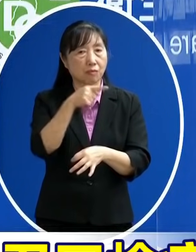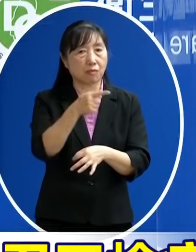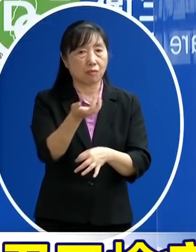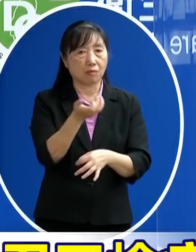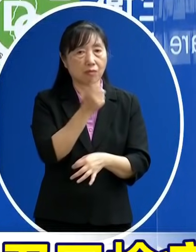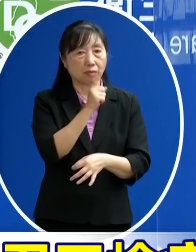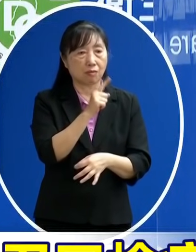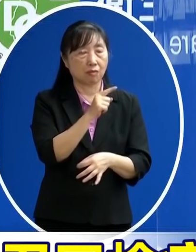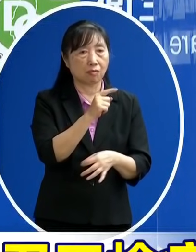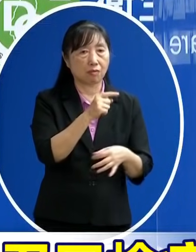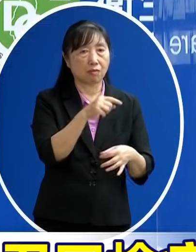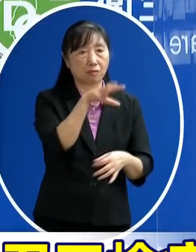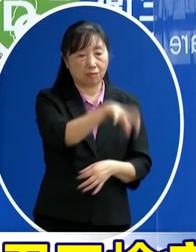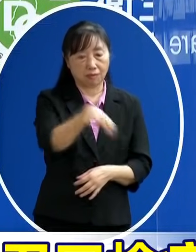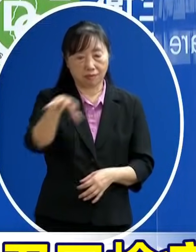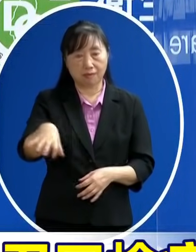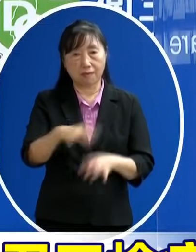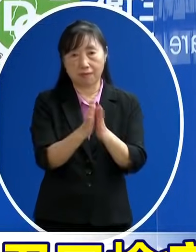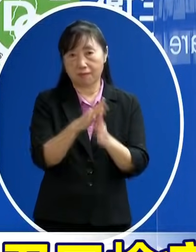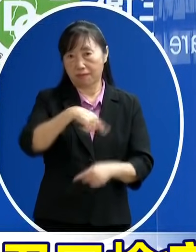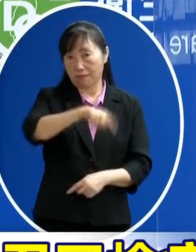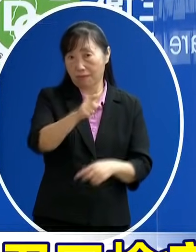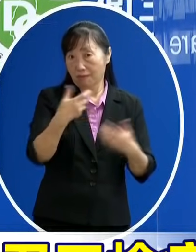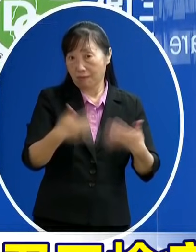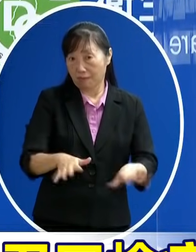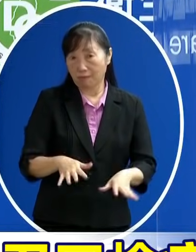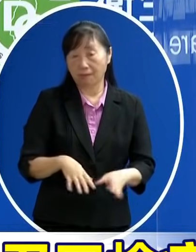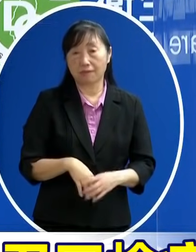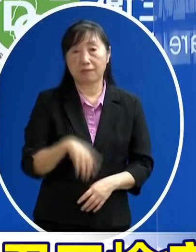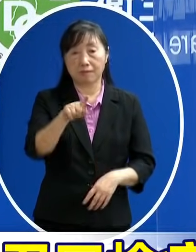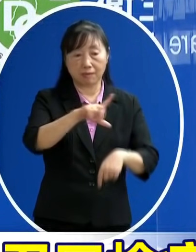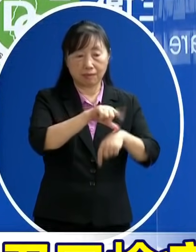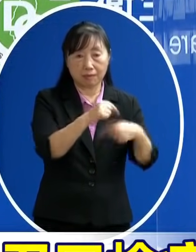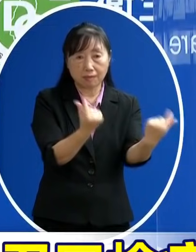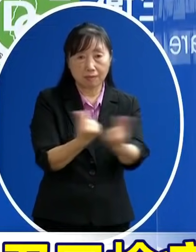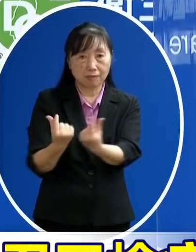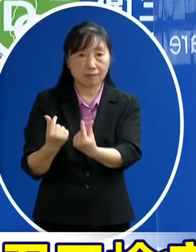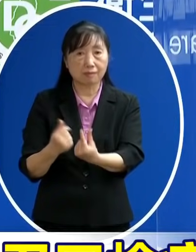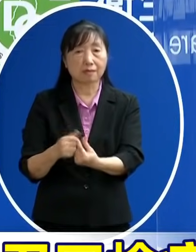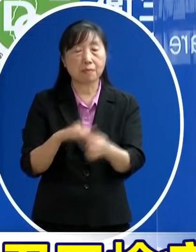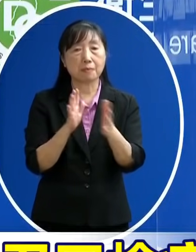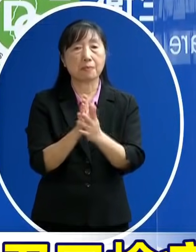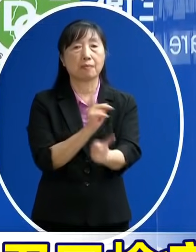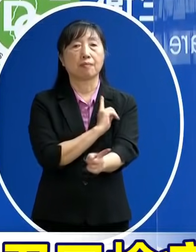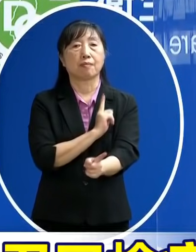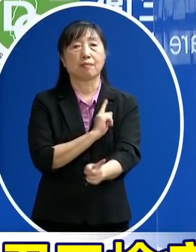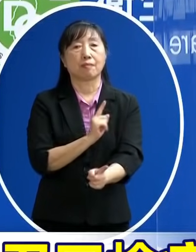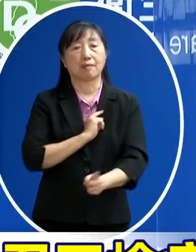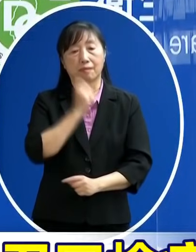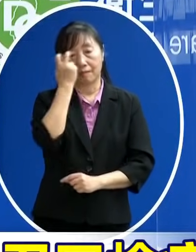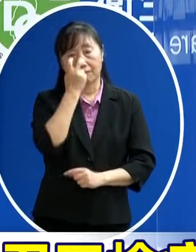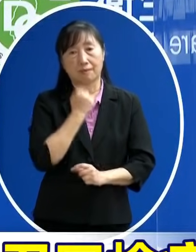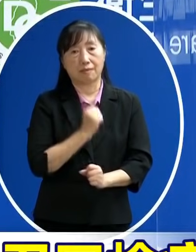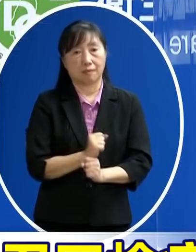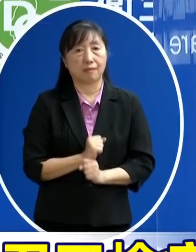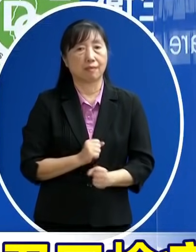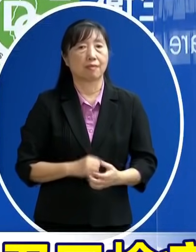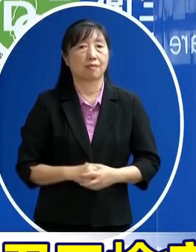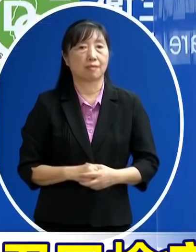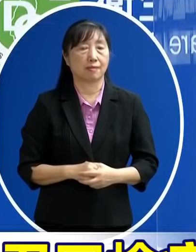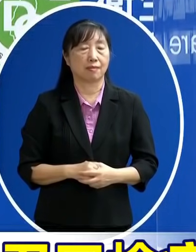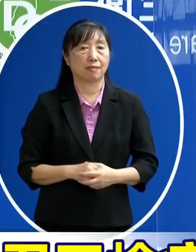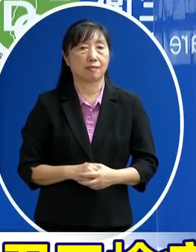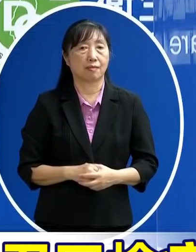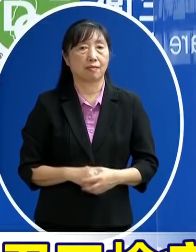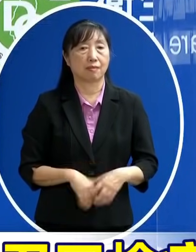间有这样的到过相关的时间点有去过的时候，请做自我监测。好，那监测